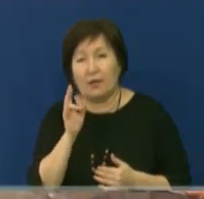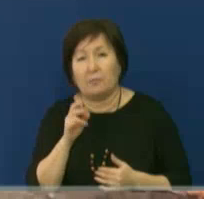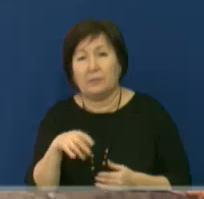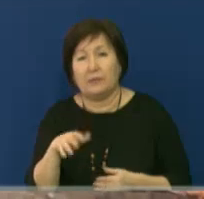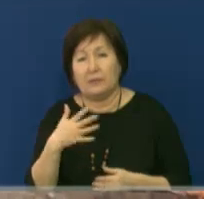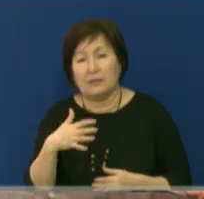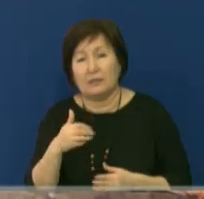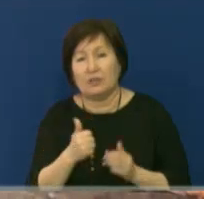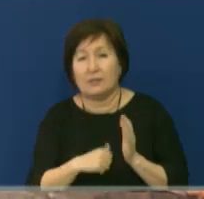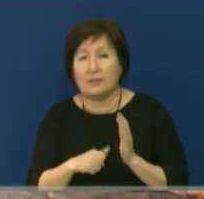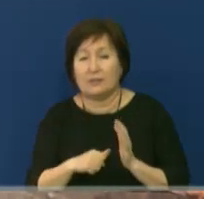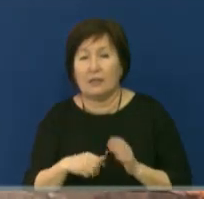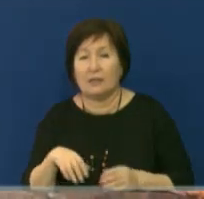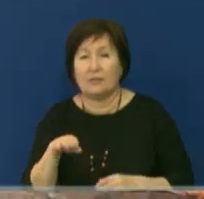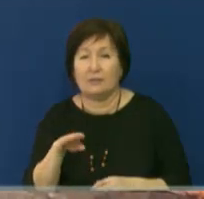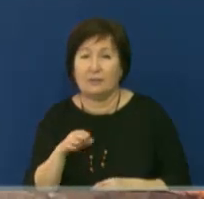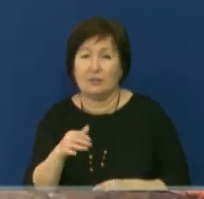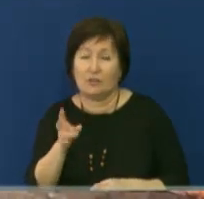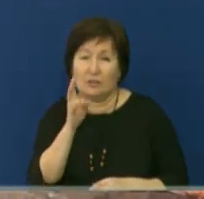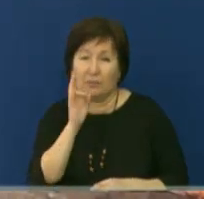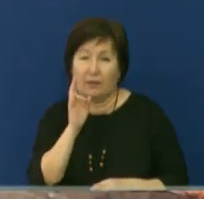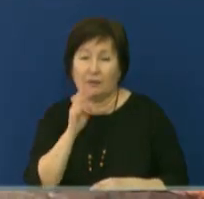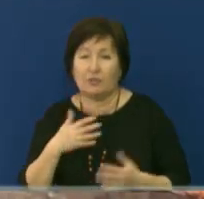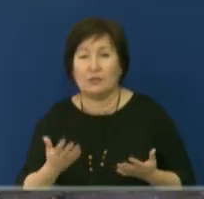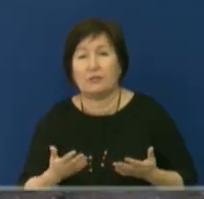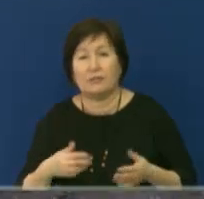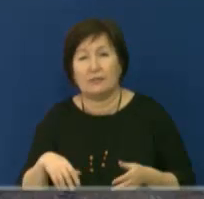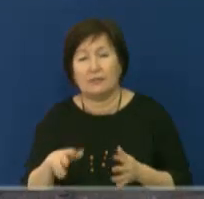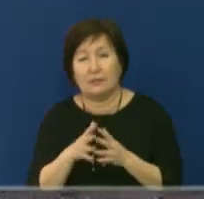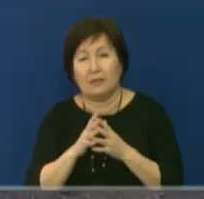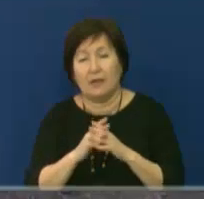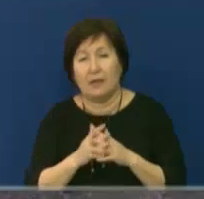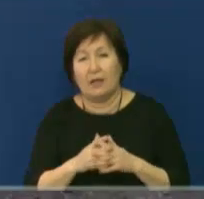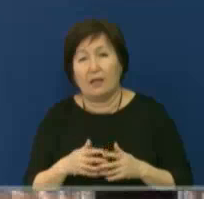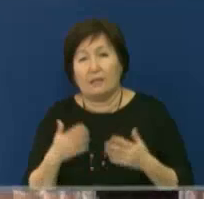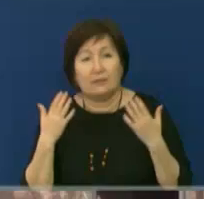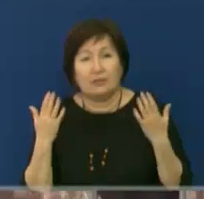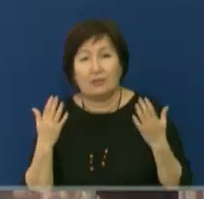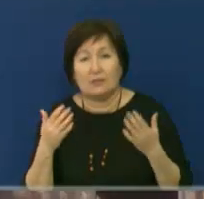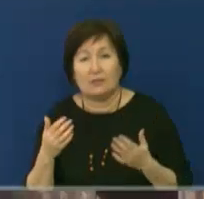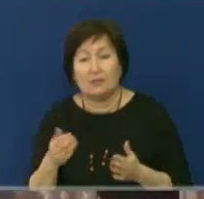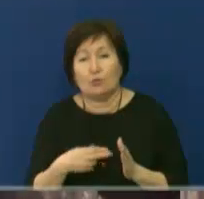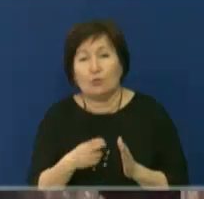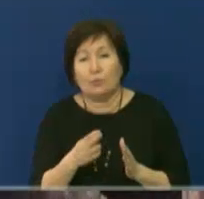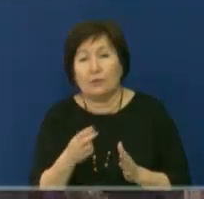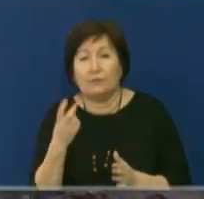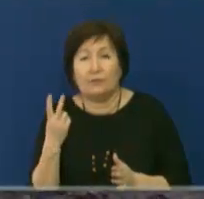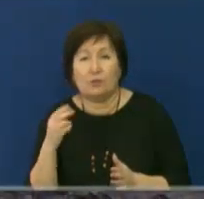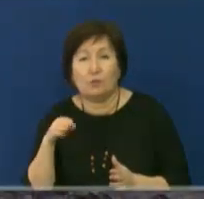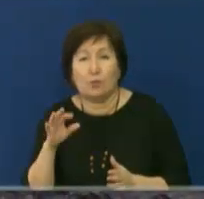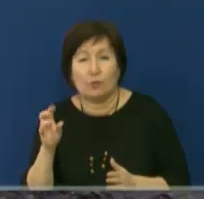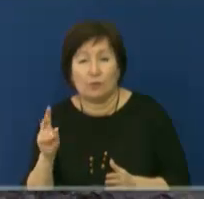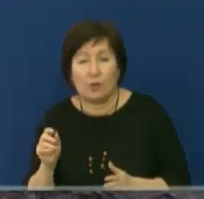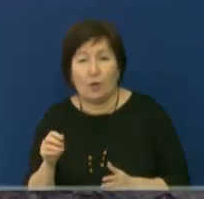көмір 25 мың. Сонда жаңа 2 тонна көмір алатын болса, бала-шағасын неменемен асырайды? Қазір ауылға келген көмірді кәсіпкерлер 1-2 тоннадан ғана